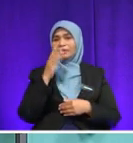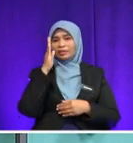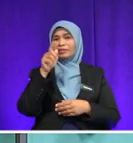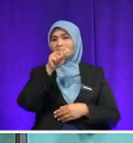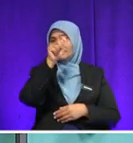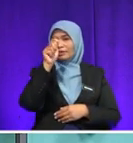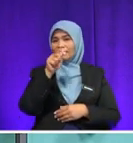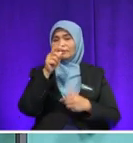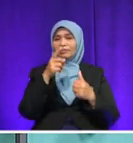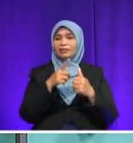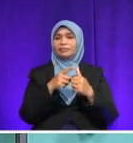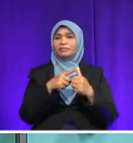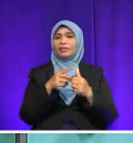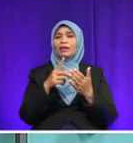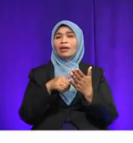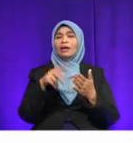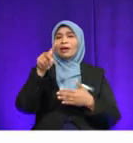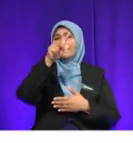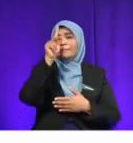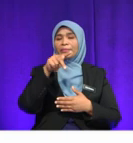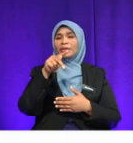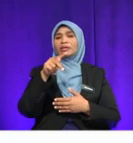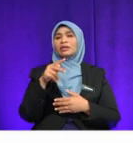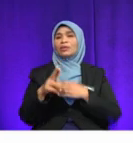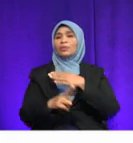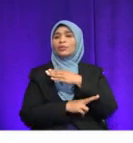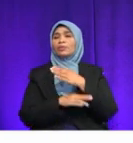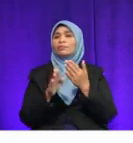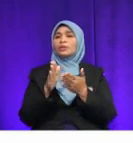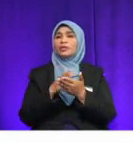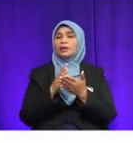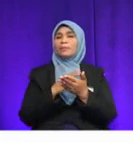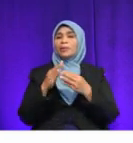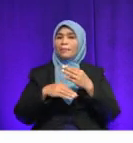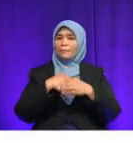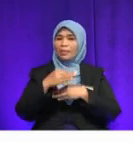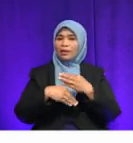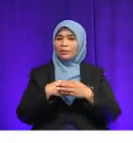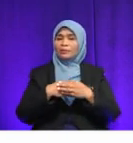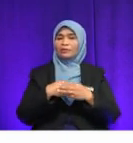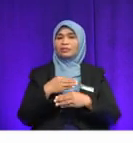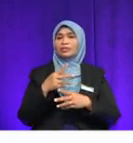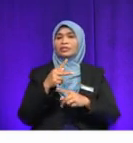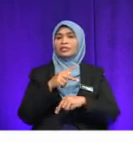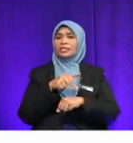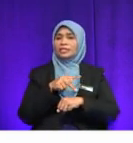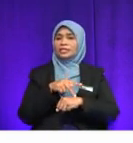yang pertama Apakah hukum mampu balutan ketika wudhu atau mandi wajib ketika sakit